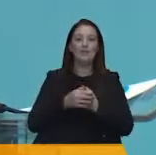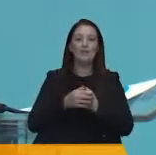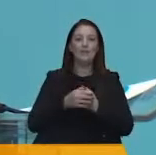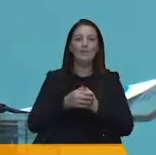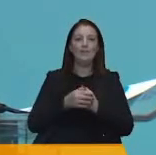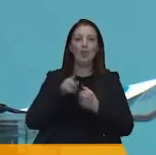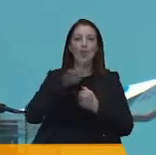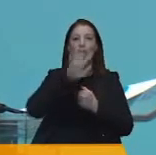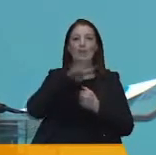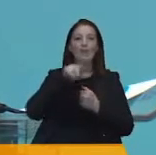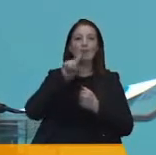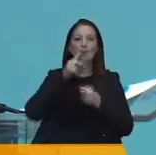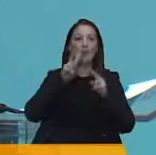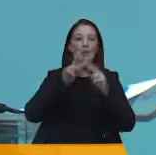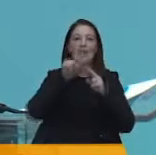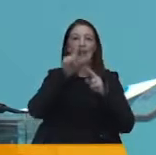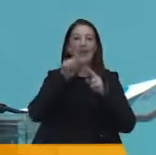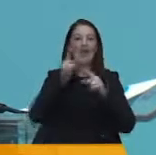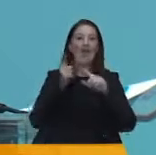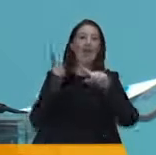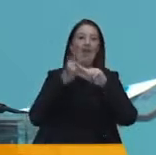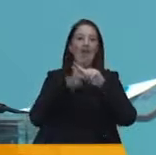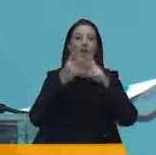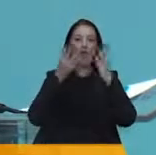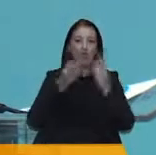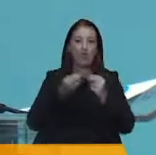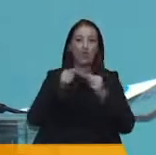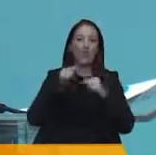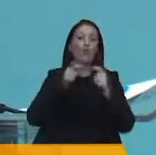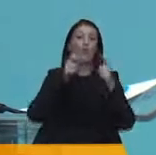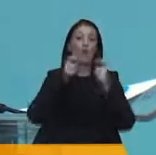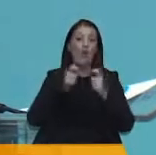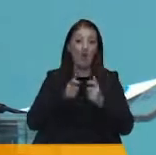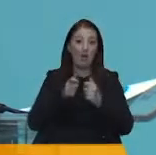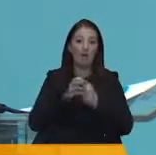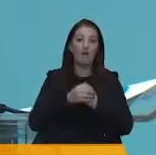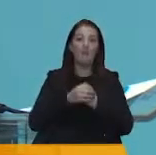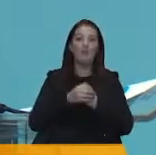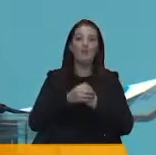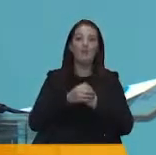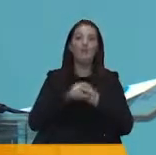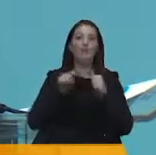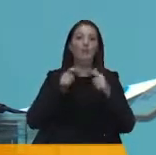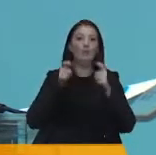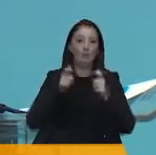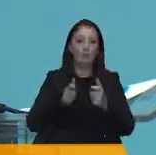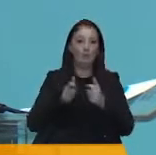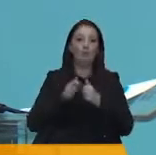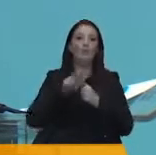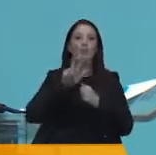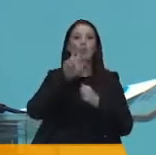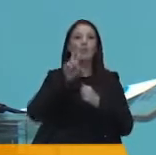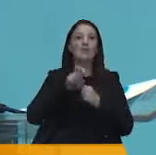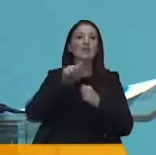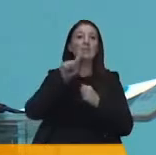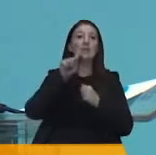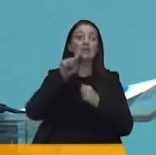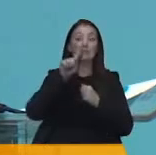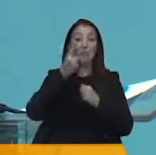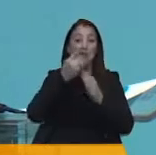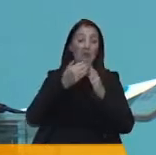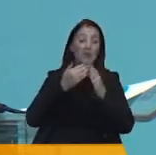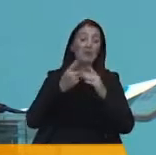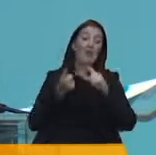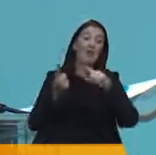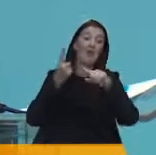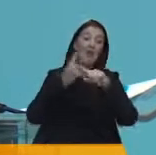O 55 bin metrekare ilave olacak ya. İşte buralar. Buralar 38 binin üzerine